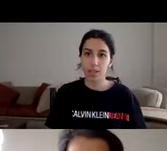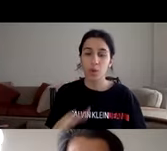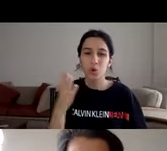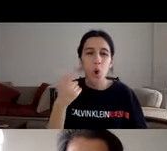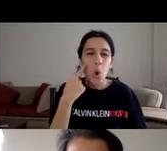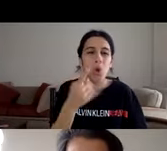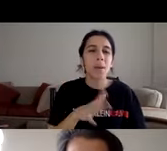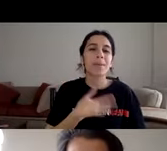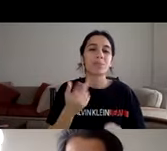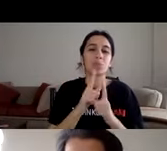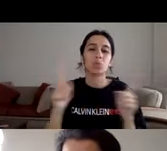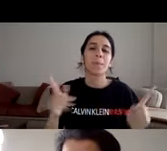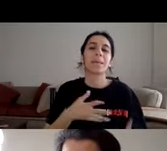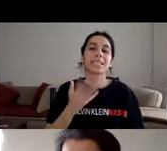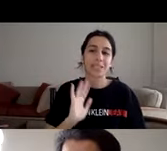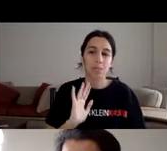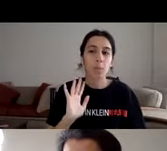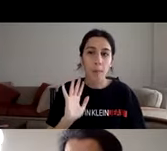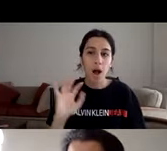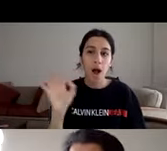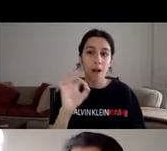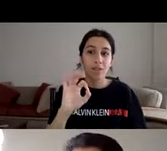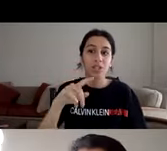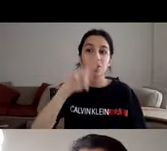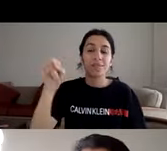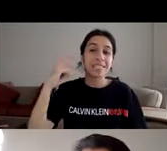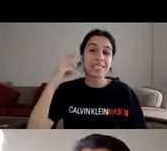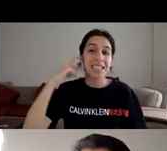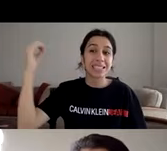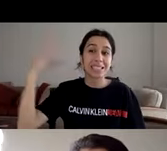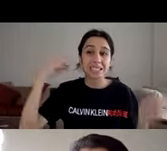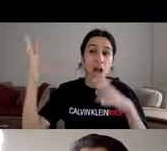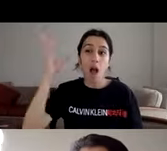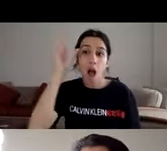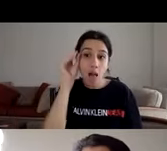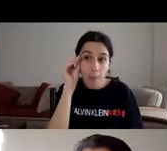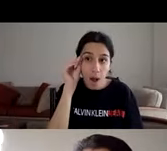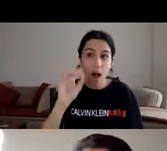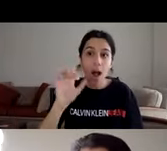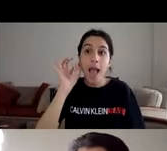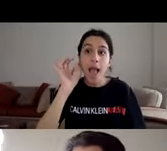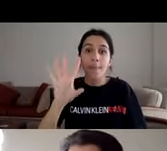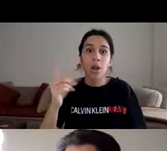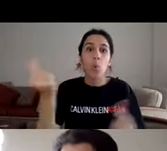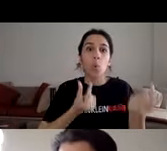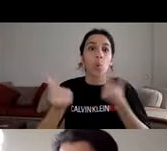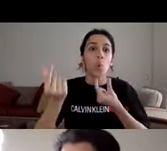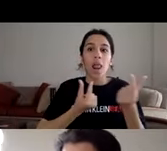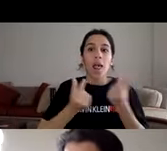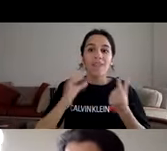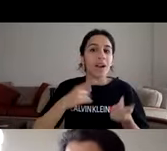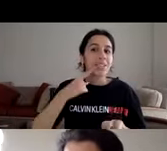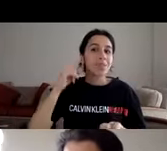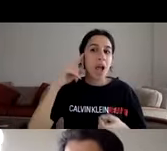uzatmak istemiyorum ama işte artık işte çevre seslerini anlayıp anında yazılı uyarılara dönüştüren, işte